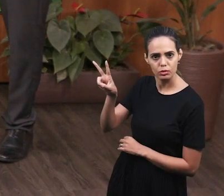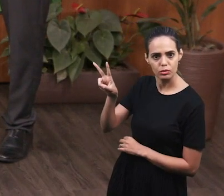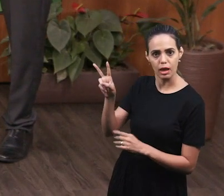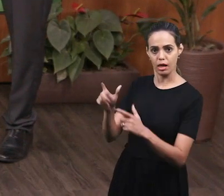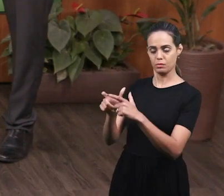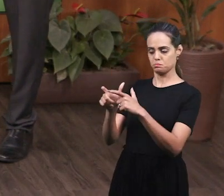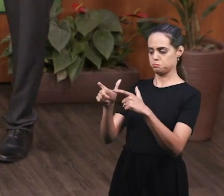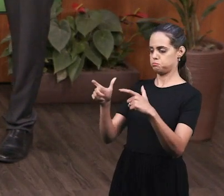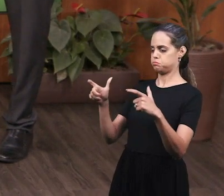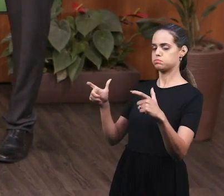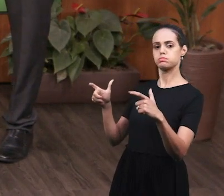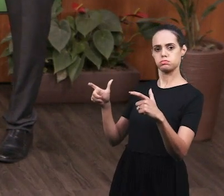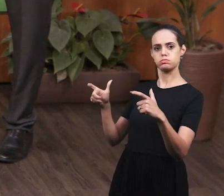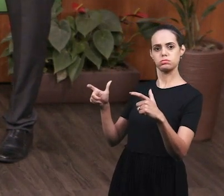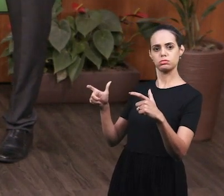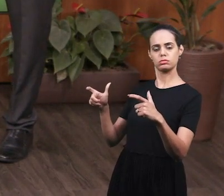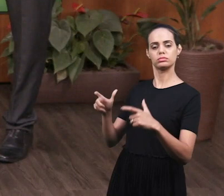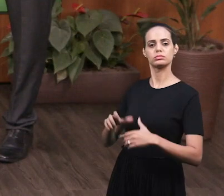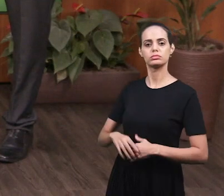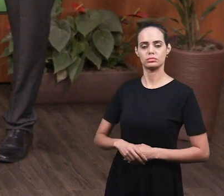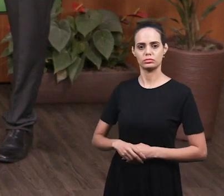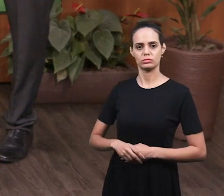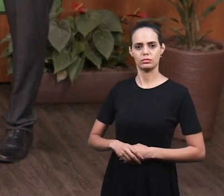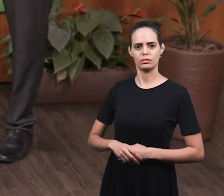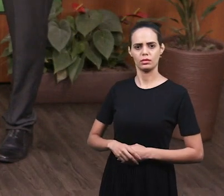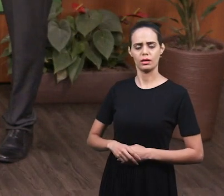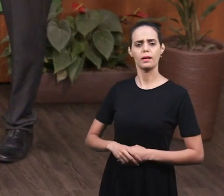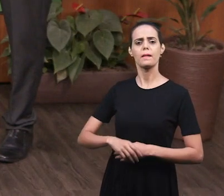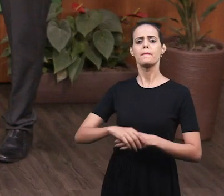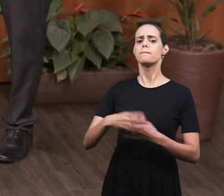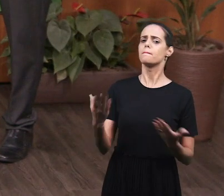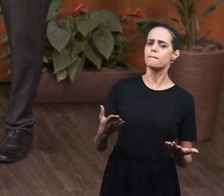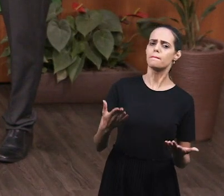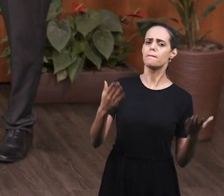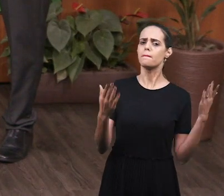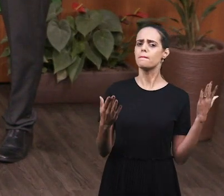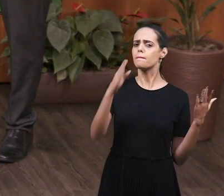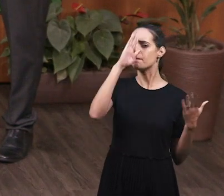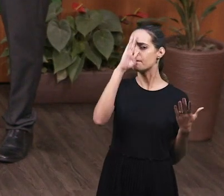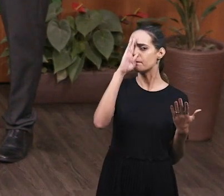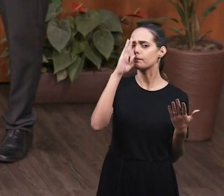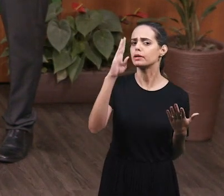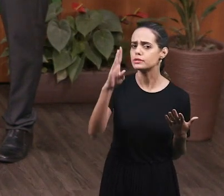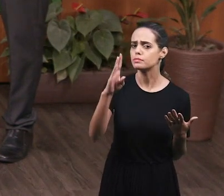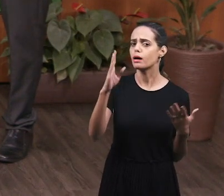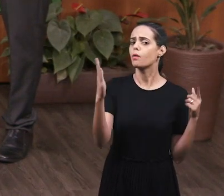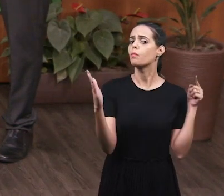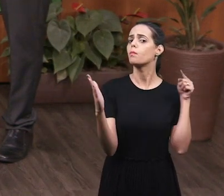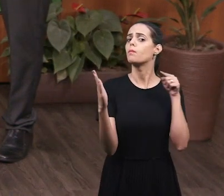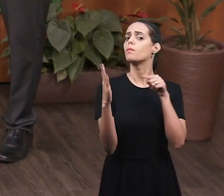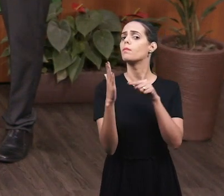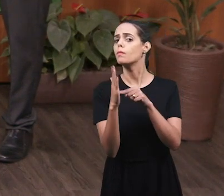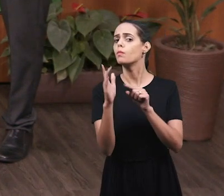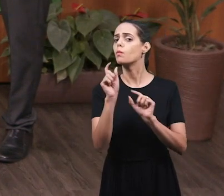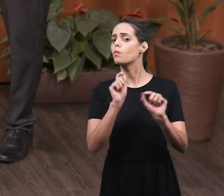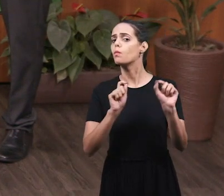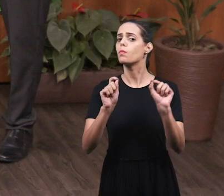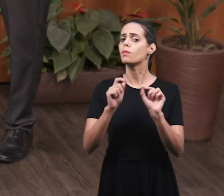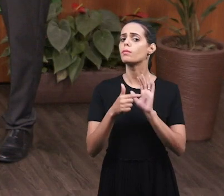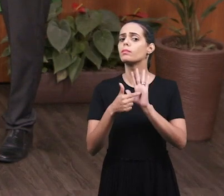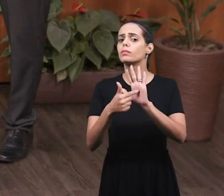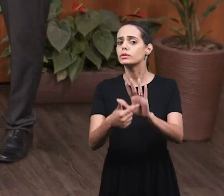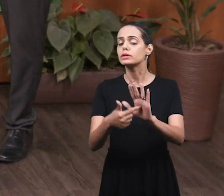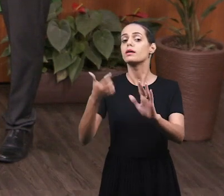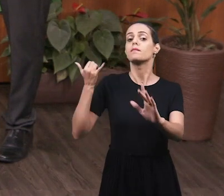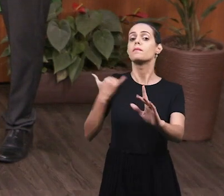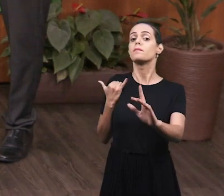était large. Cette porte pointait vers quoi? Pourquoi elle était large? Cela